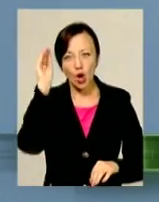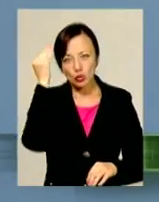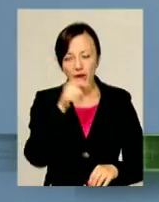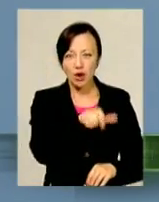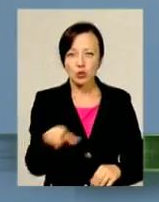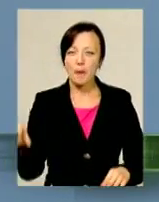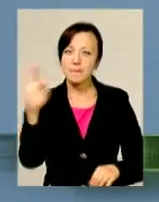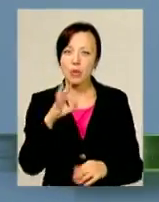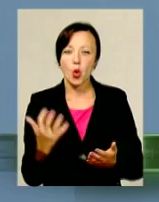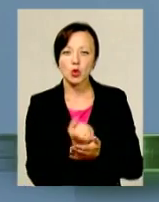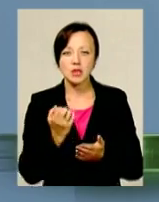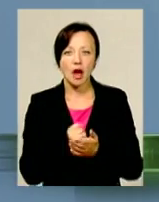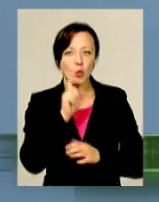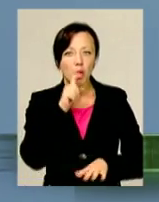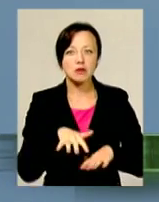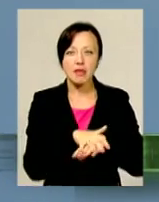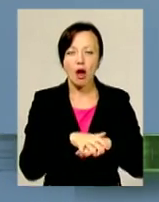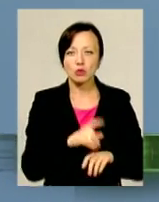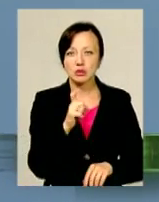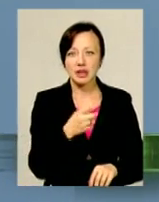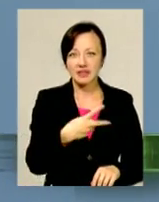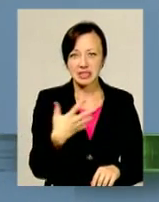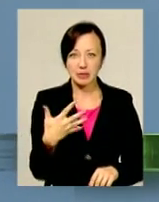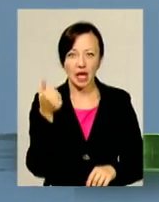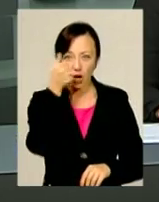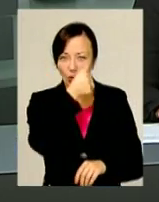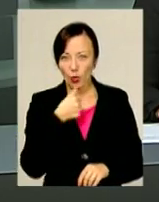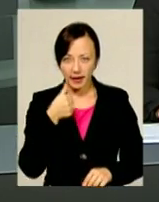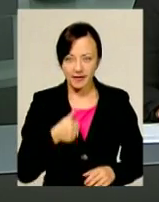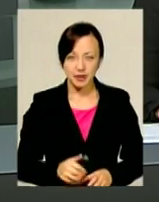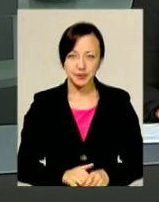подолян про досягнення українського народу за 25 років.